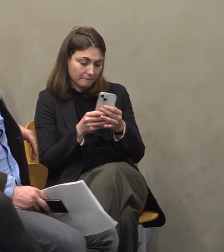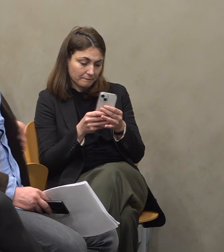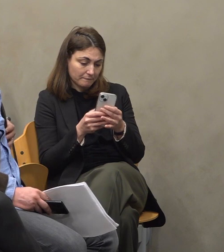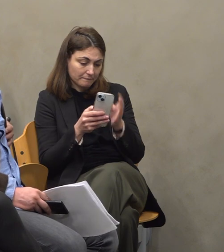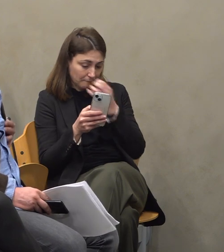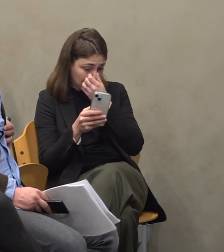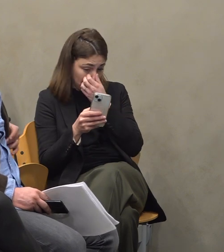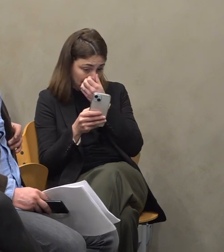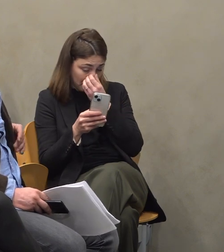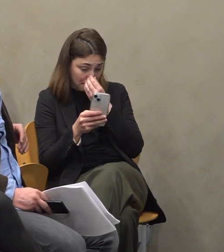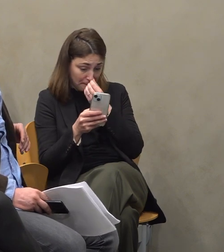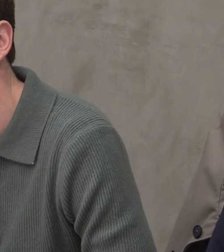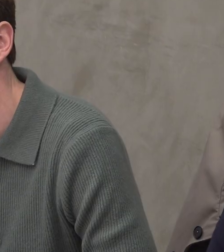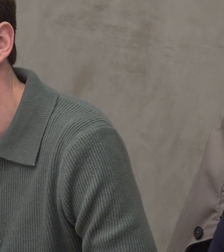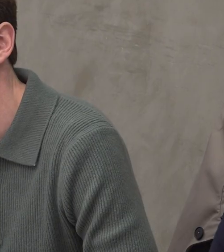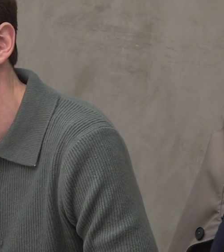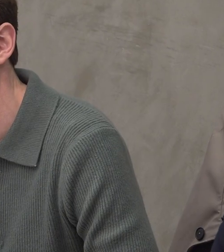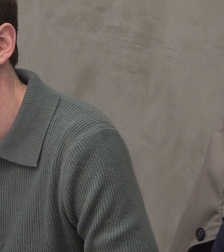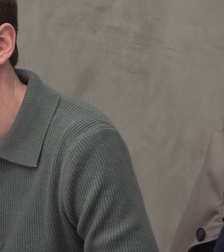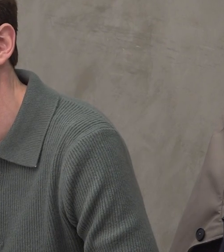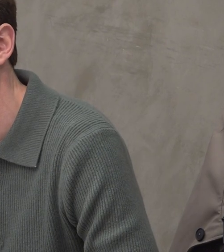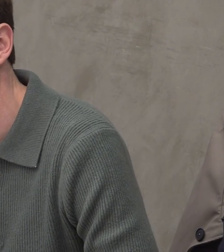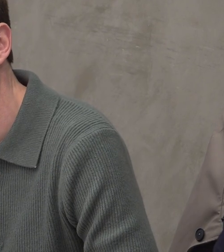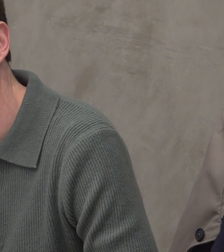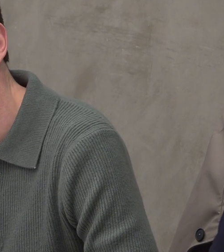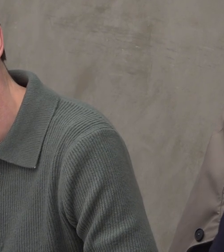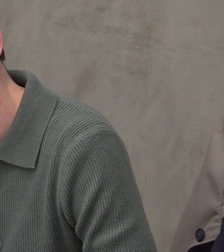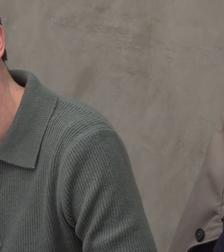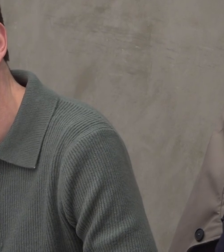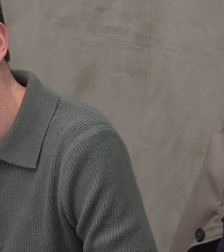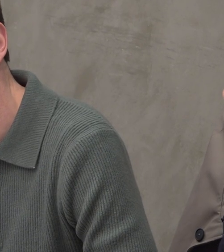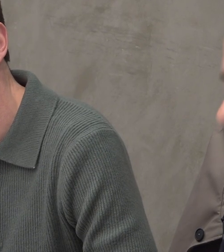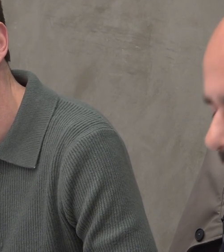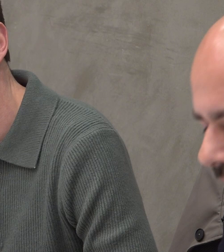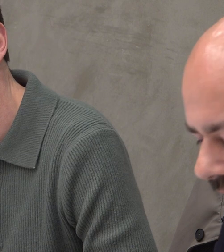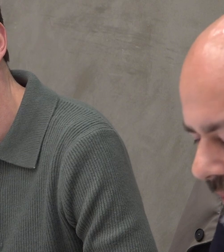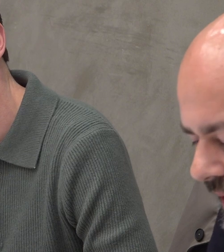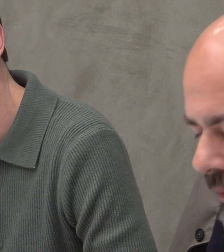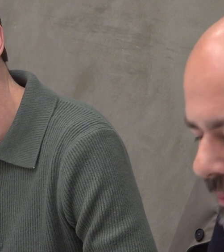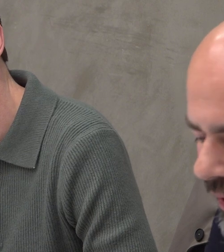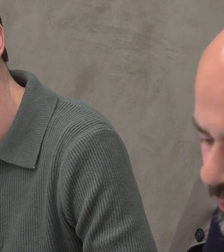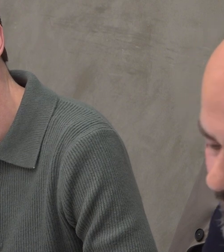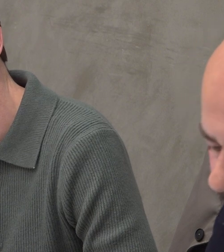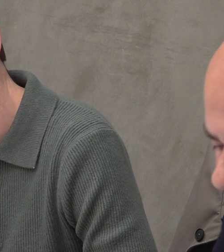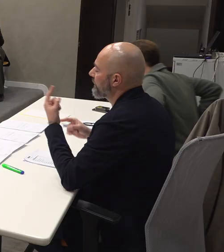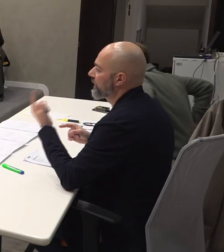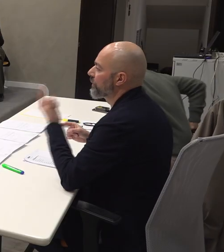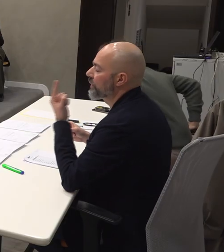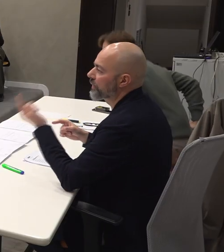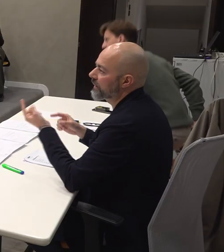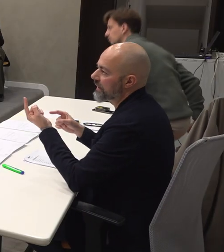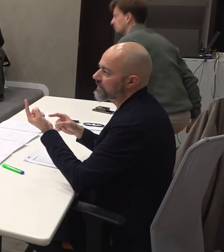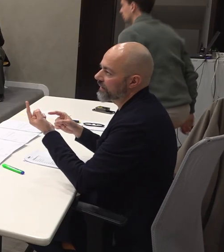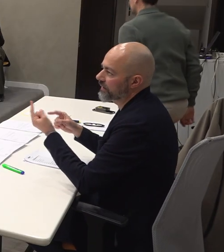chiede chiarimenti circa la nomina e le attività svolte dal presidente del Consiglio d'amministrazione dell'Istituto Clinico